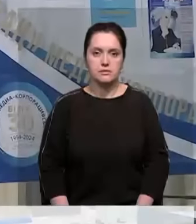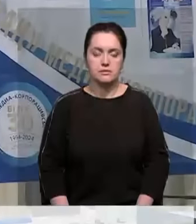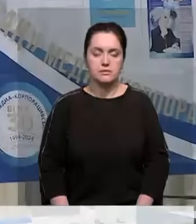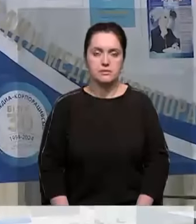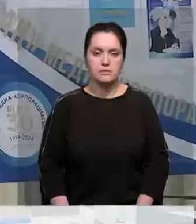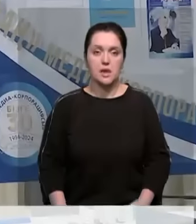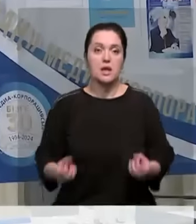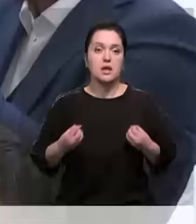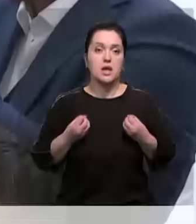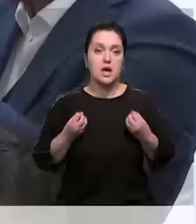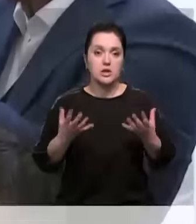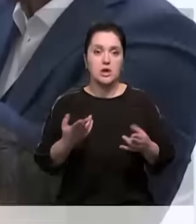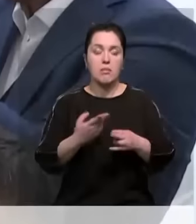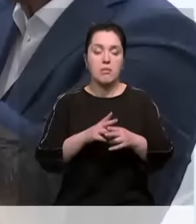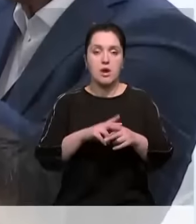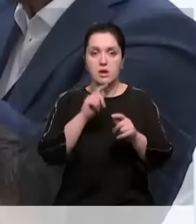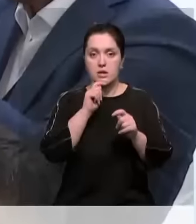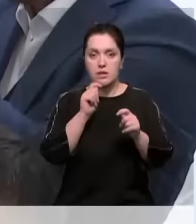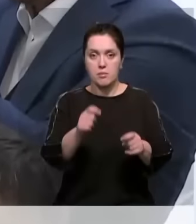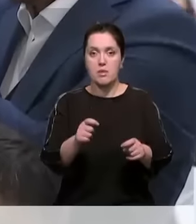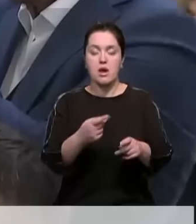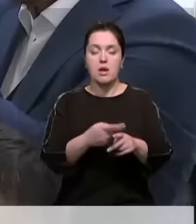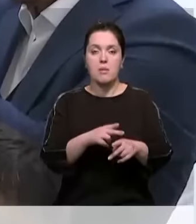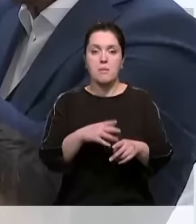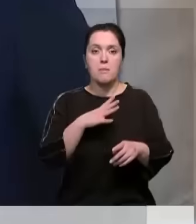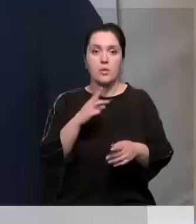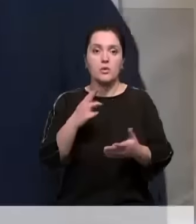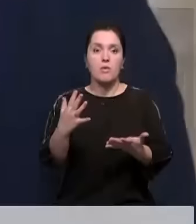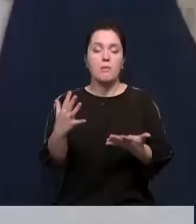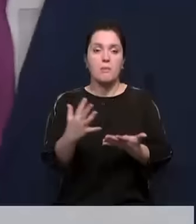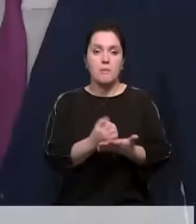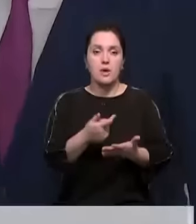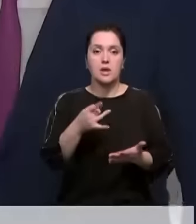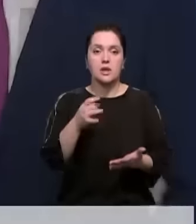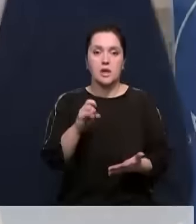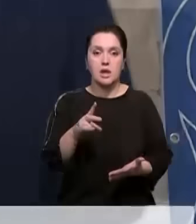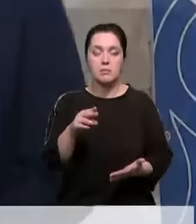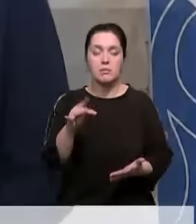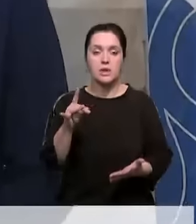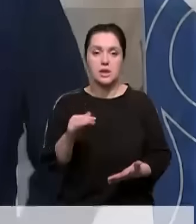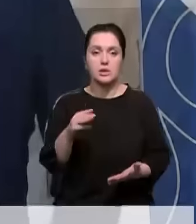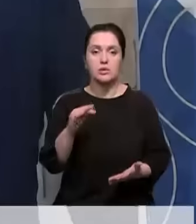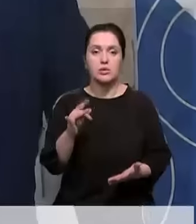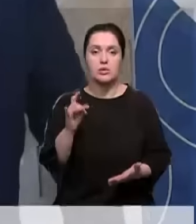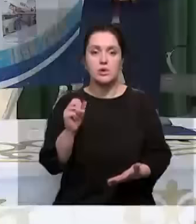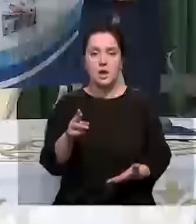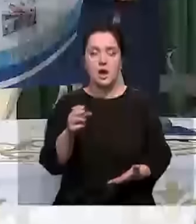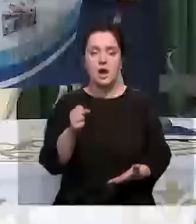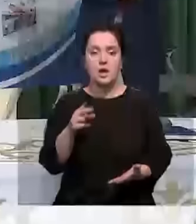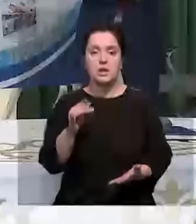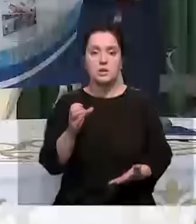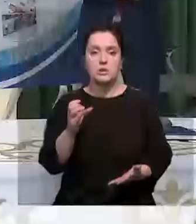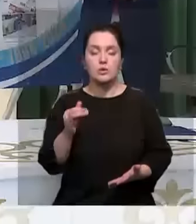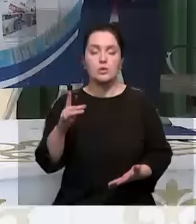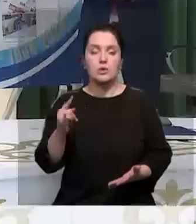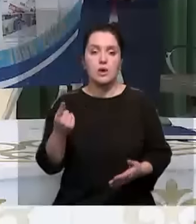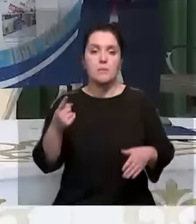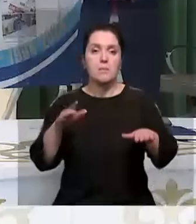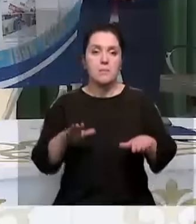На торжественной церемонии награждения жюри представило победителей. Гран-при присудили Тураку Адисулы, а первое место заняла